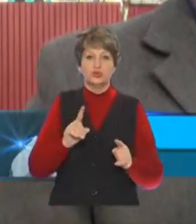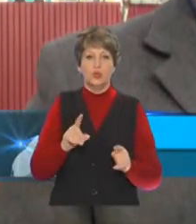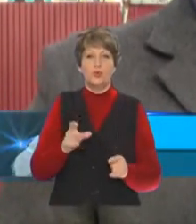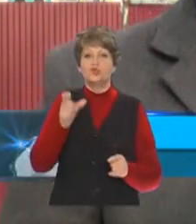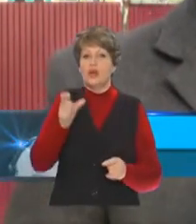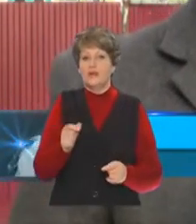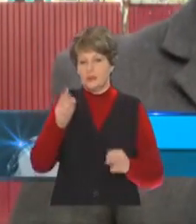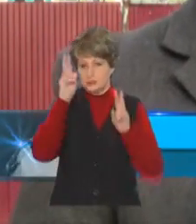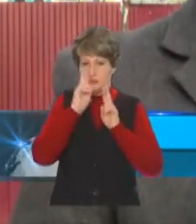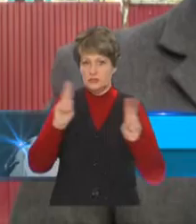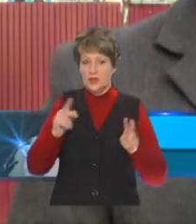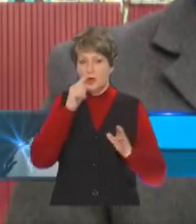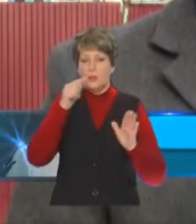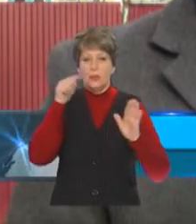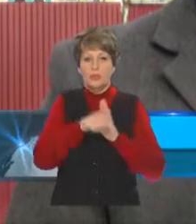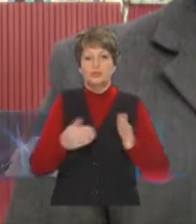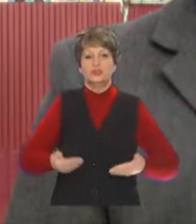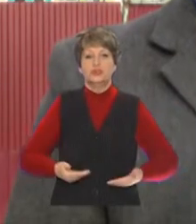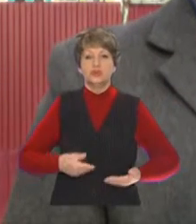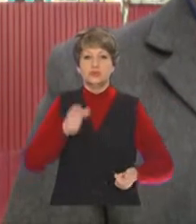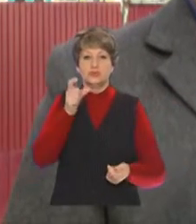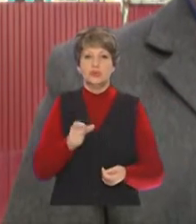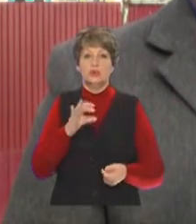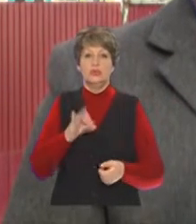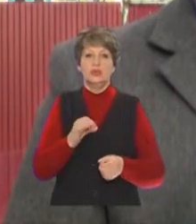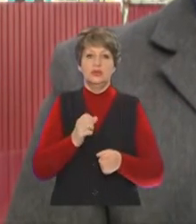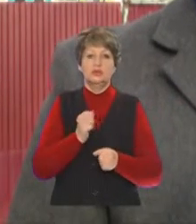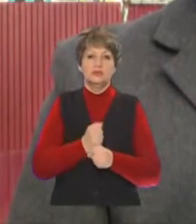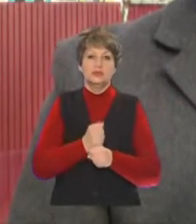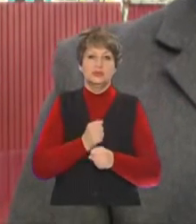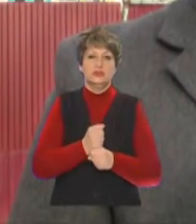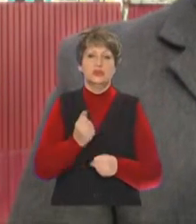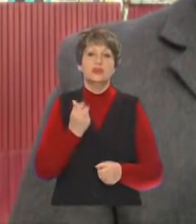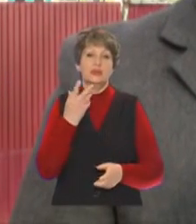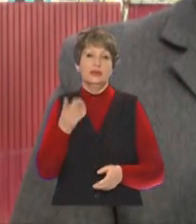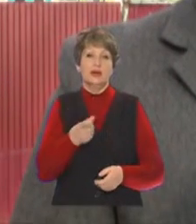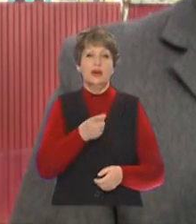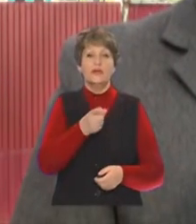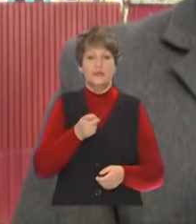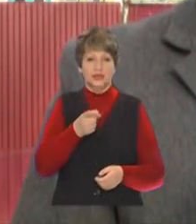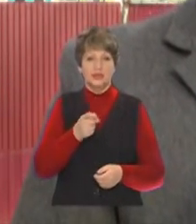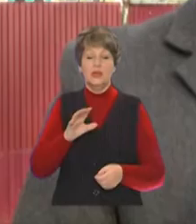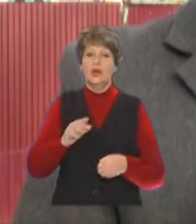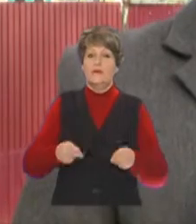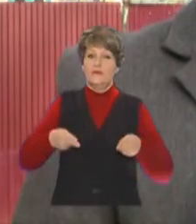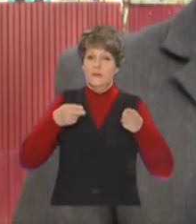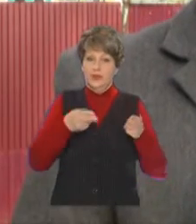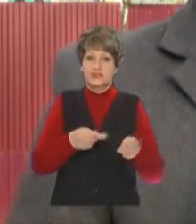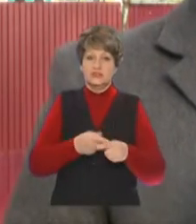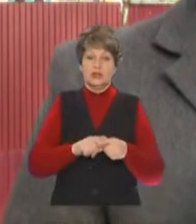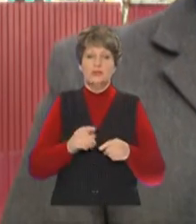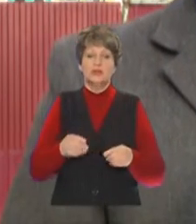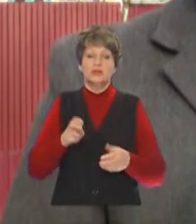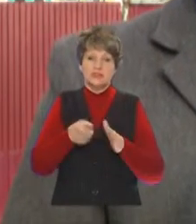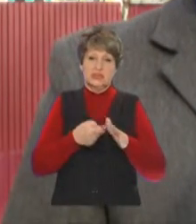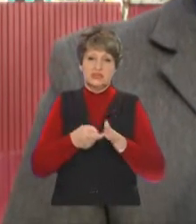невідома особа вдерлась в одне з помешкань громадян і вчинила декілька пострілів. Виїздом на місце події слідчо-оперативною